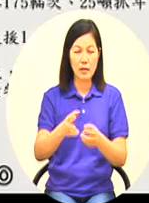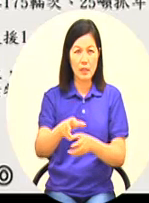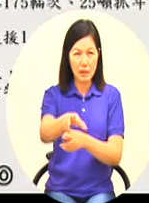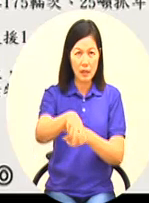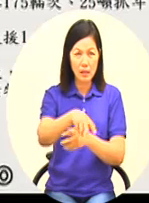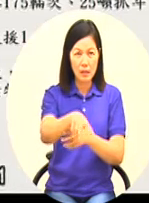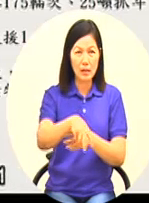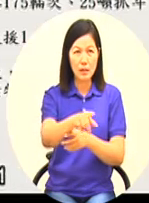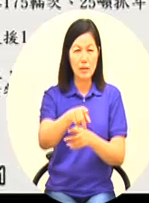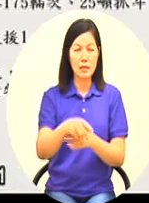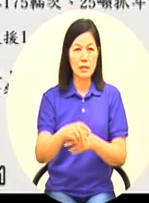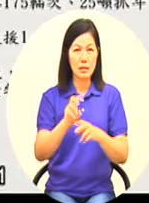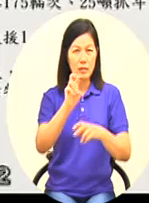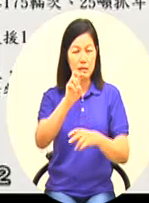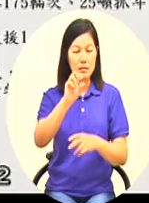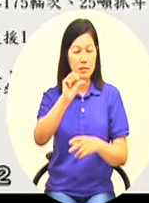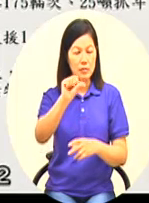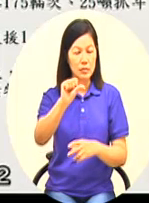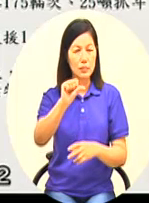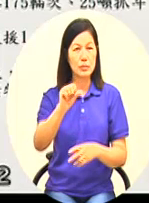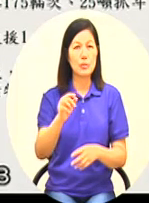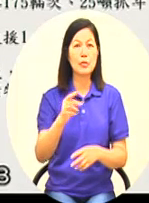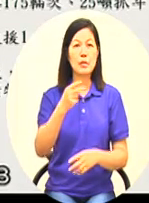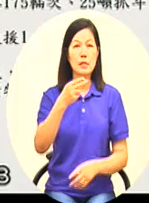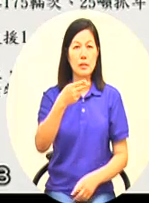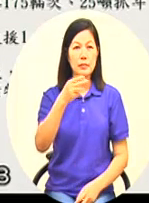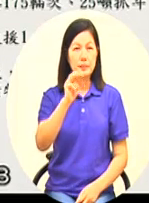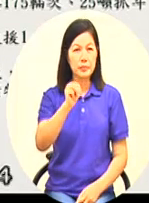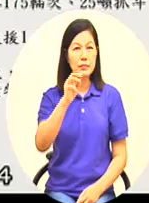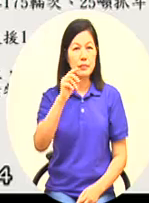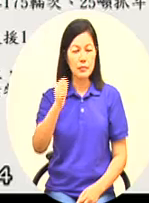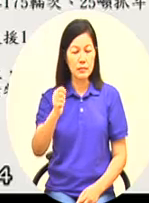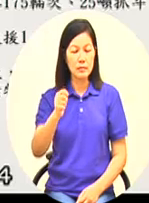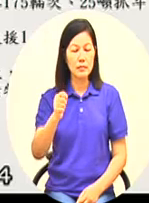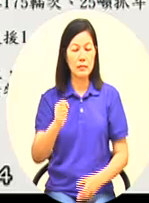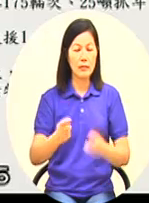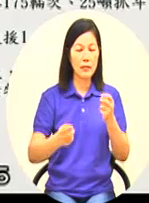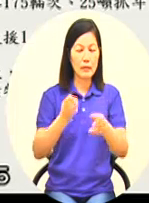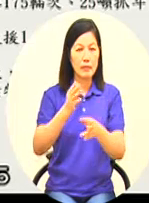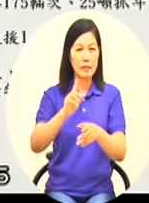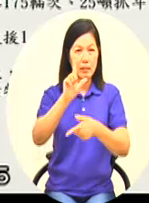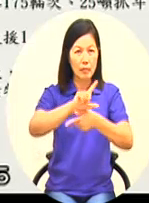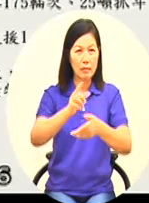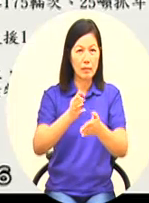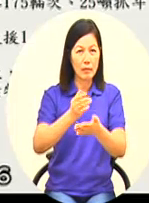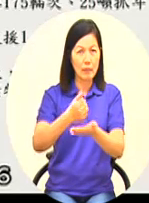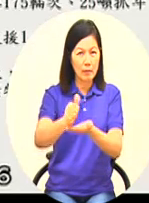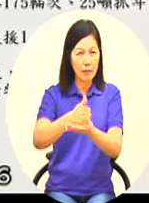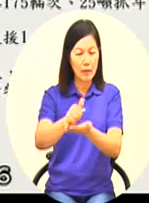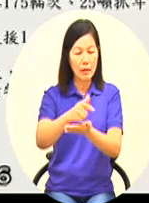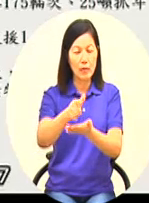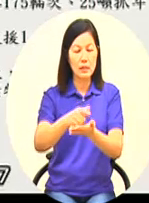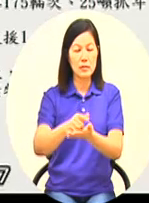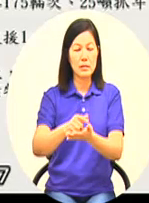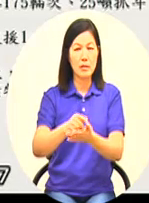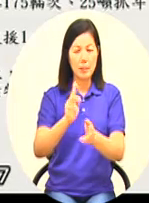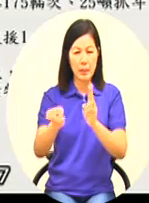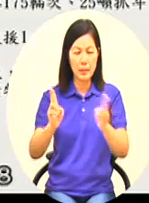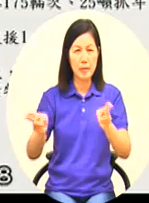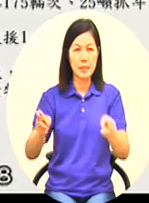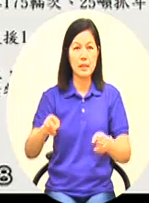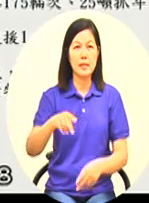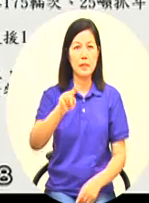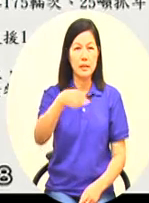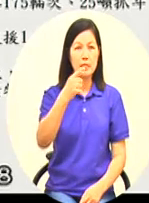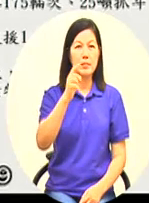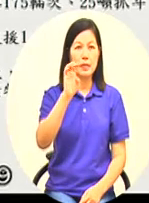175辆次，25吨的抓斗车就有13辆次，35吨的卡车就有8辆次，总共动员196人。还有